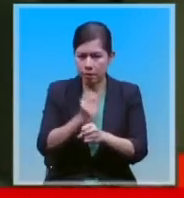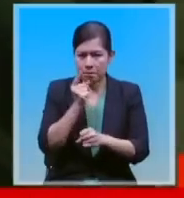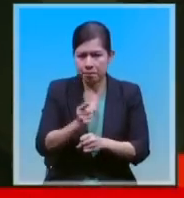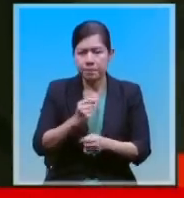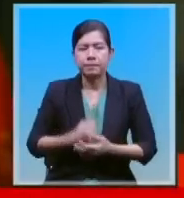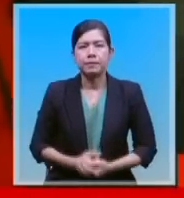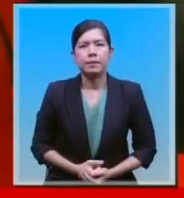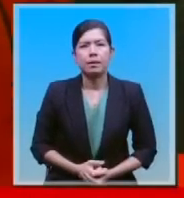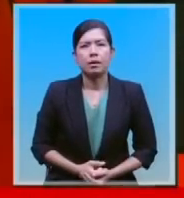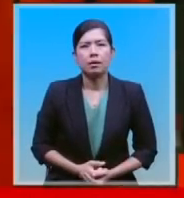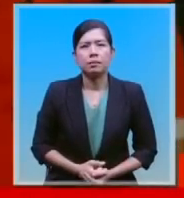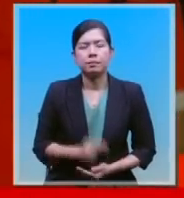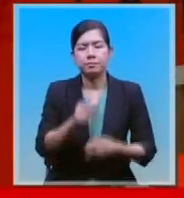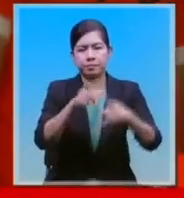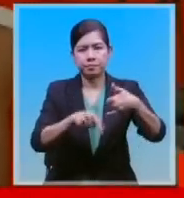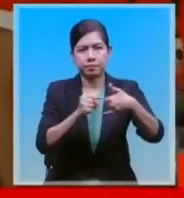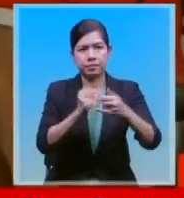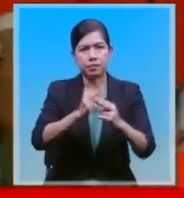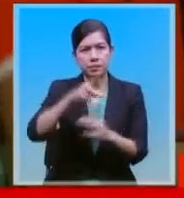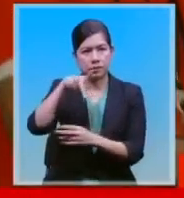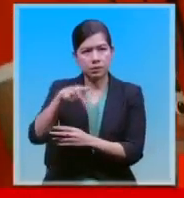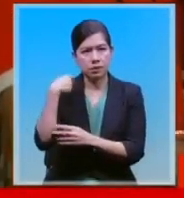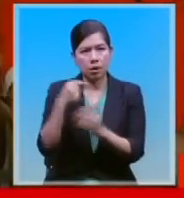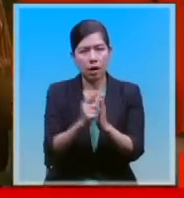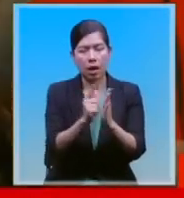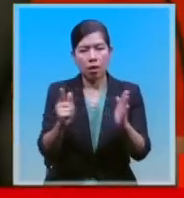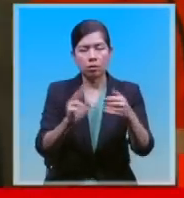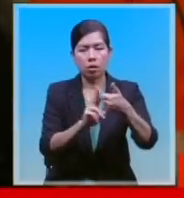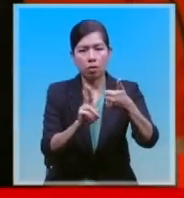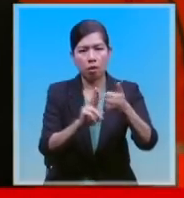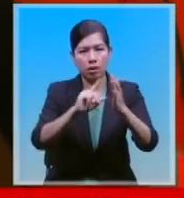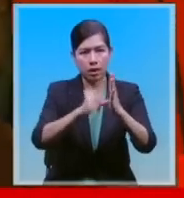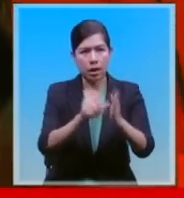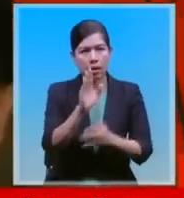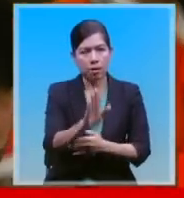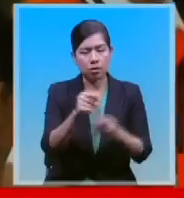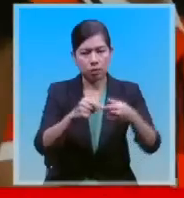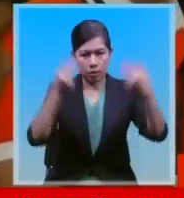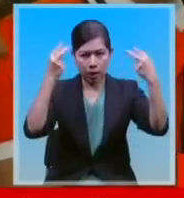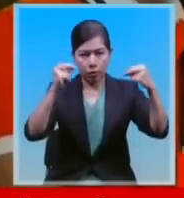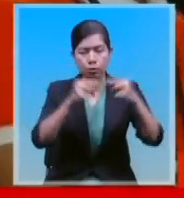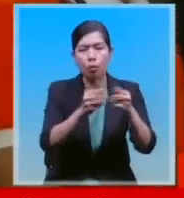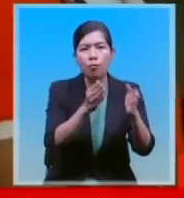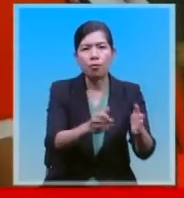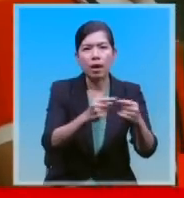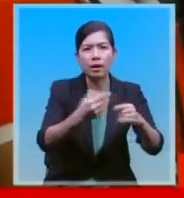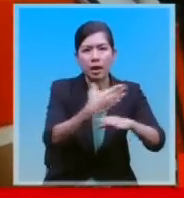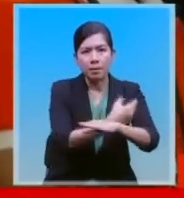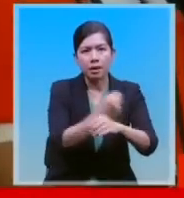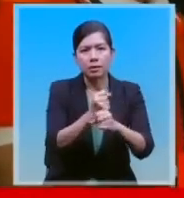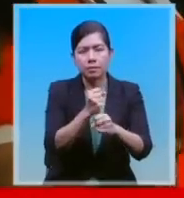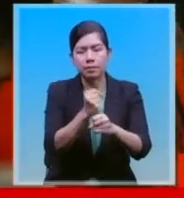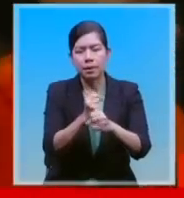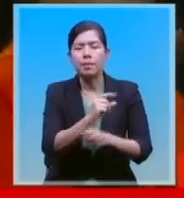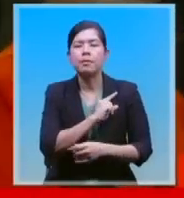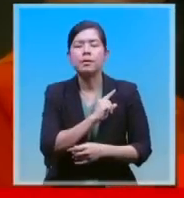ส่วนกรณีนายพุทธิพงศ์บุญการลาออกจากตำแหน่งรองเลขาธิการนายกรัฐมนตรีฝ่ายการเมืองปฏิบัติหน้าที่โฆษกประจำสำนักนายก